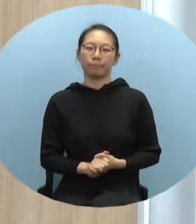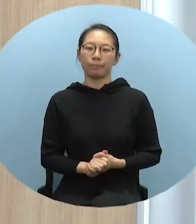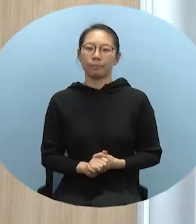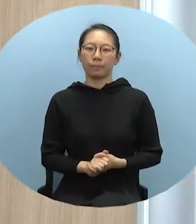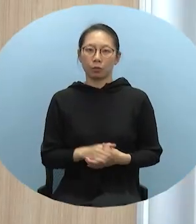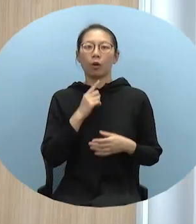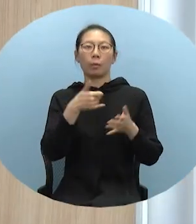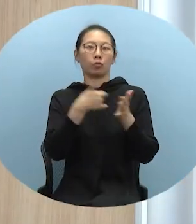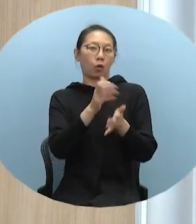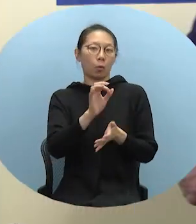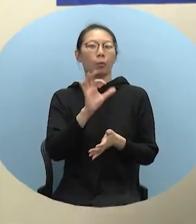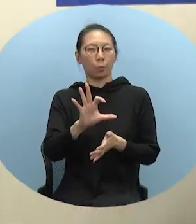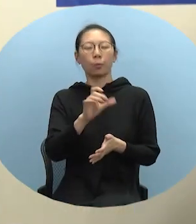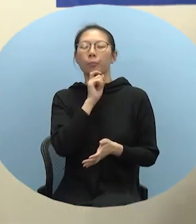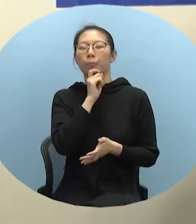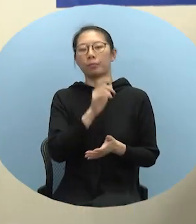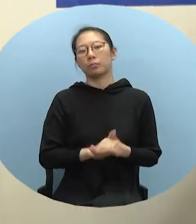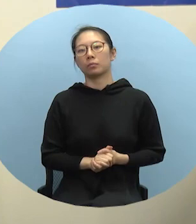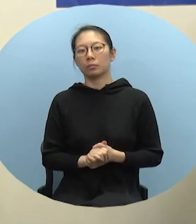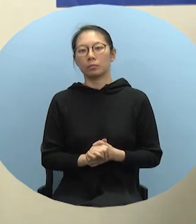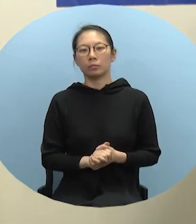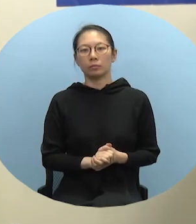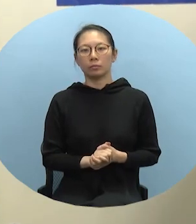无障碍洗手间当然亦都唔少得啦。